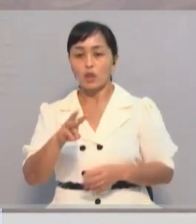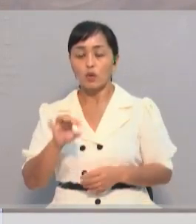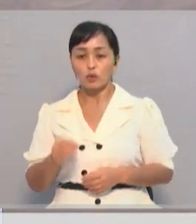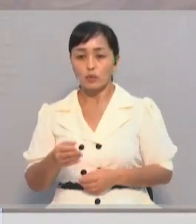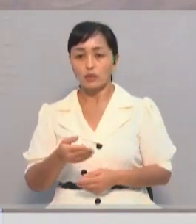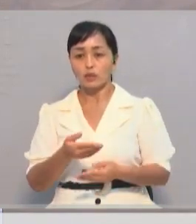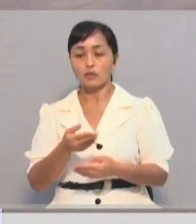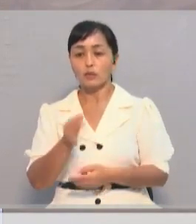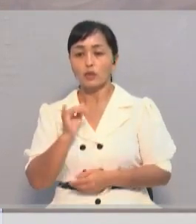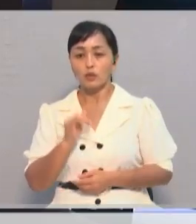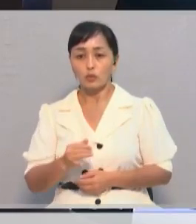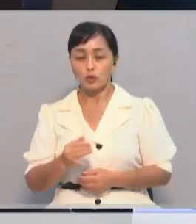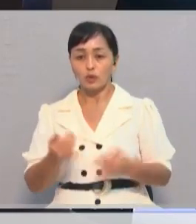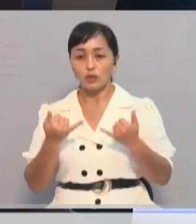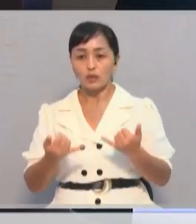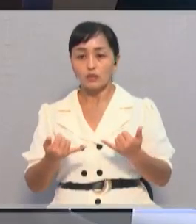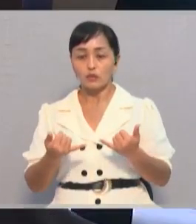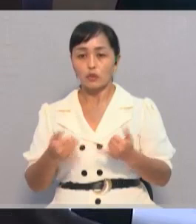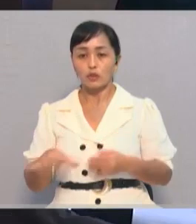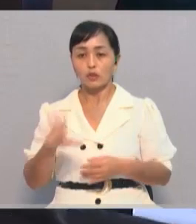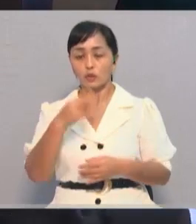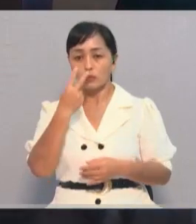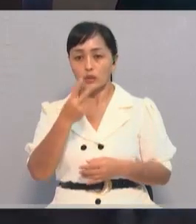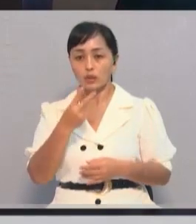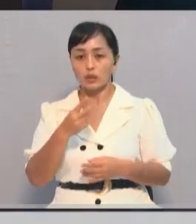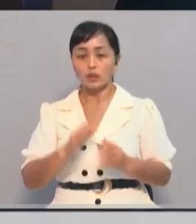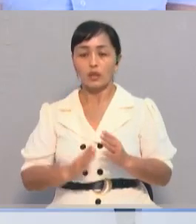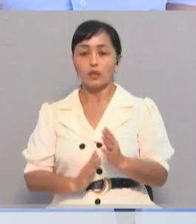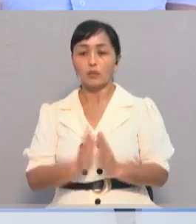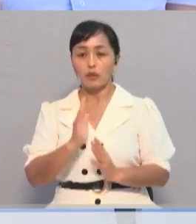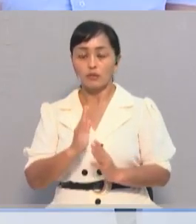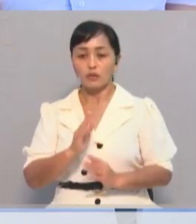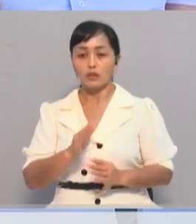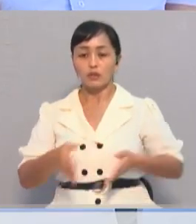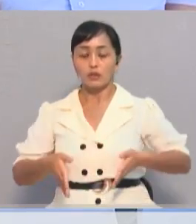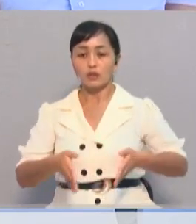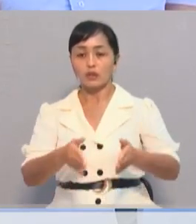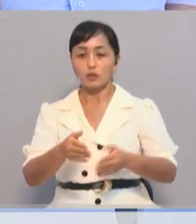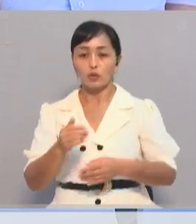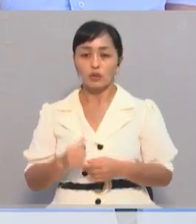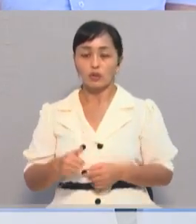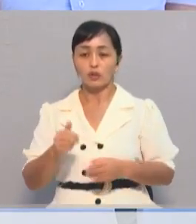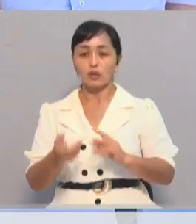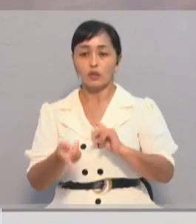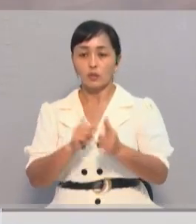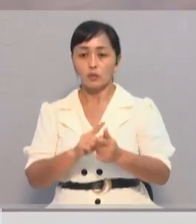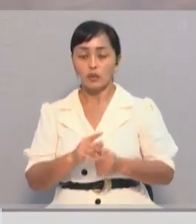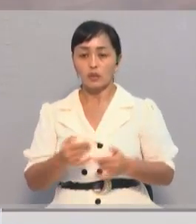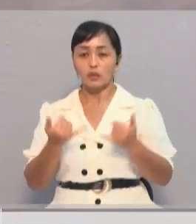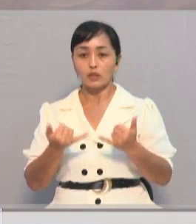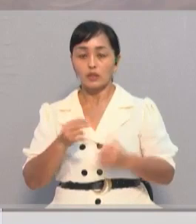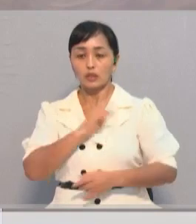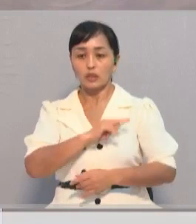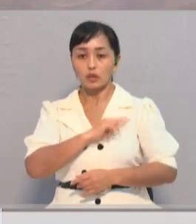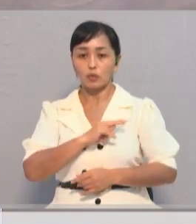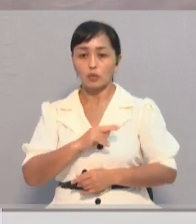не соответствует требованиям. Такое положение в некоторых школах. Нужно повысить качество улиц и дорог. В местах культуры и отдыха также стоит активизировать